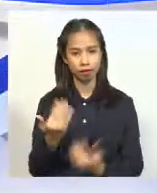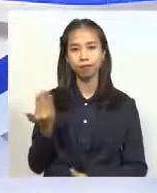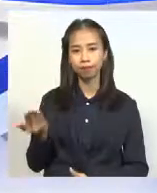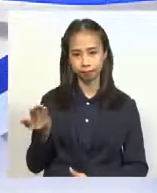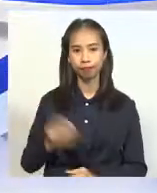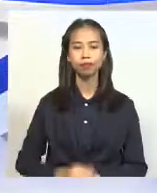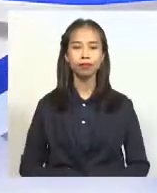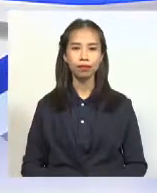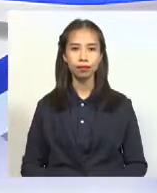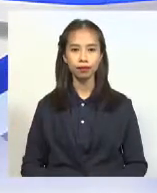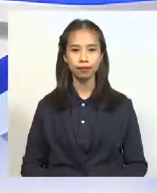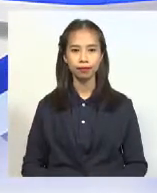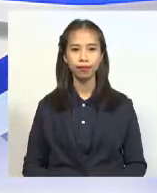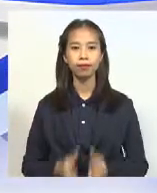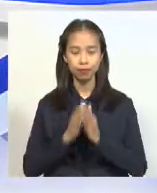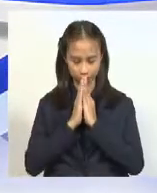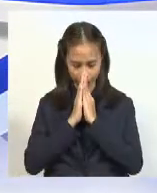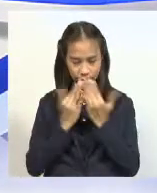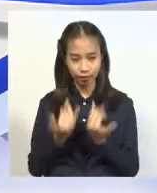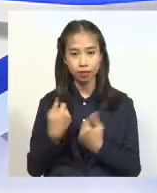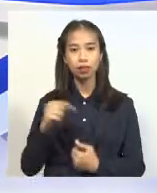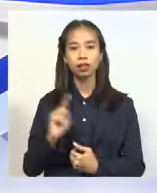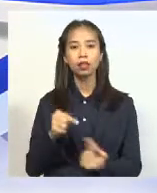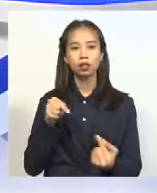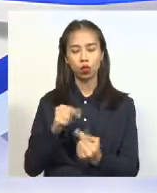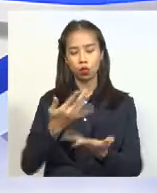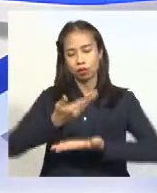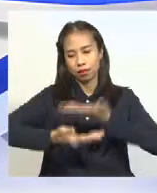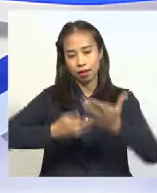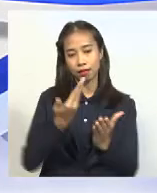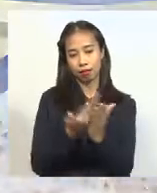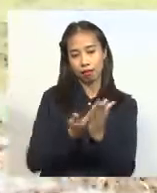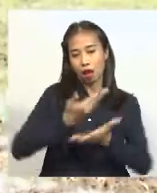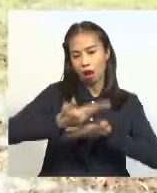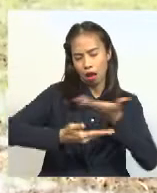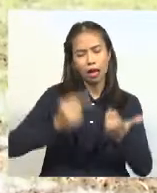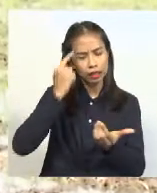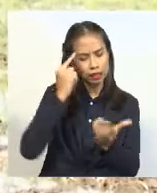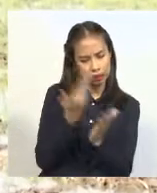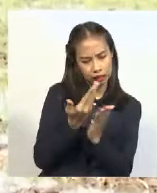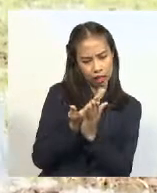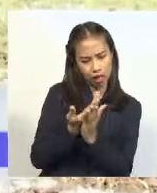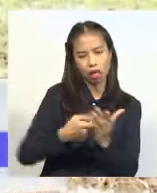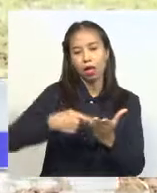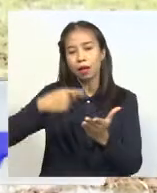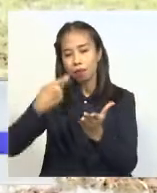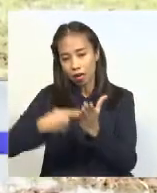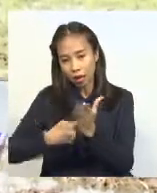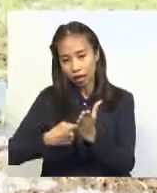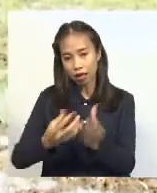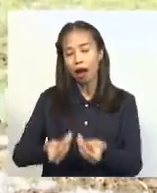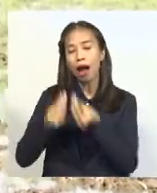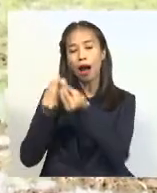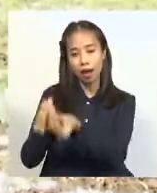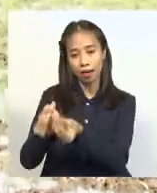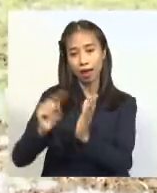โนชาคะเชิญค่ะ ท่านคะสำหรับราคาตลาดอ้างอิงที่ทำมาใช้ในการคำนวณเพื่อจ่ายส่วนต่างประกันรายได้ข้าว5ชนิดในงวด